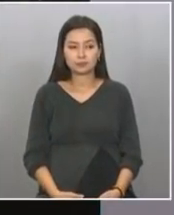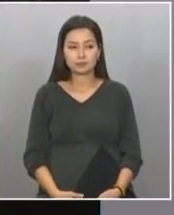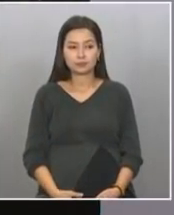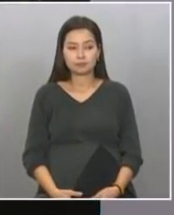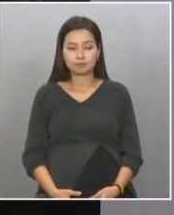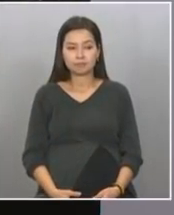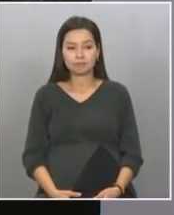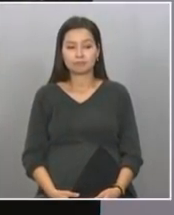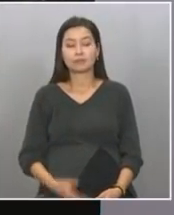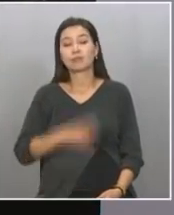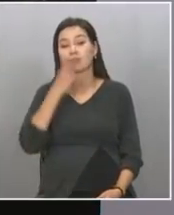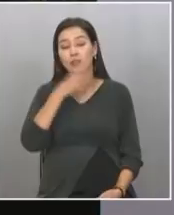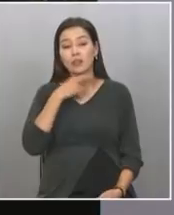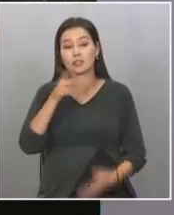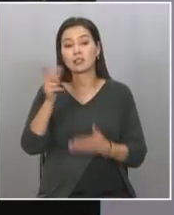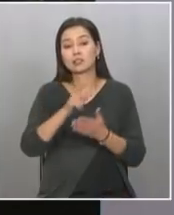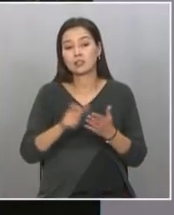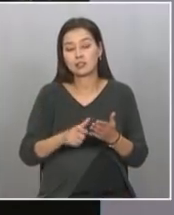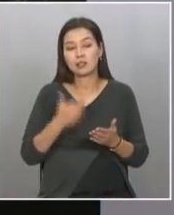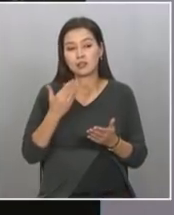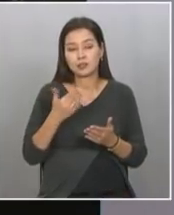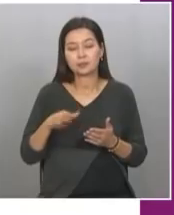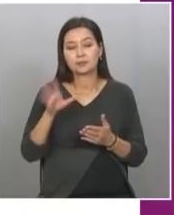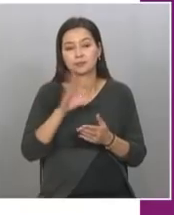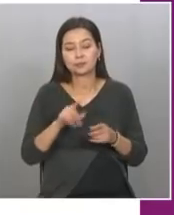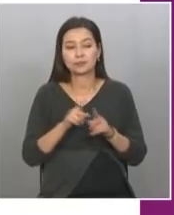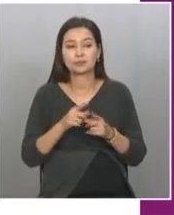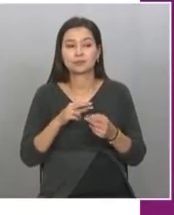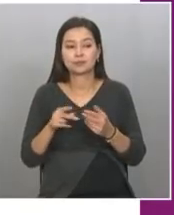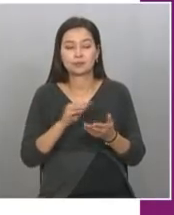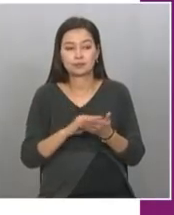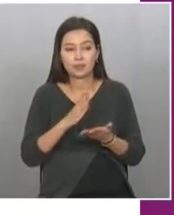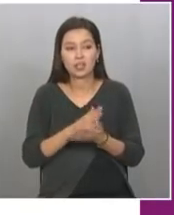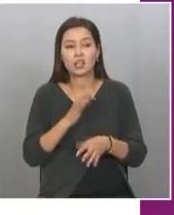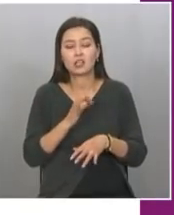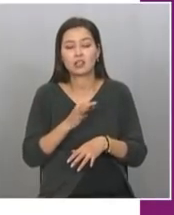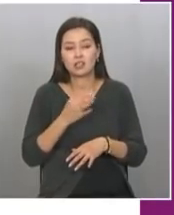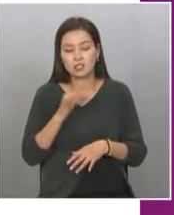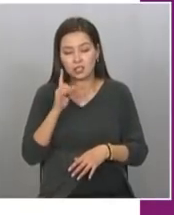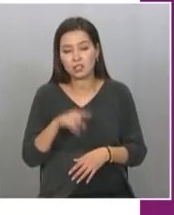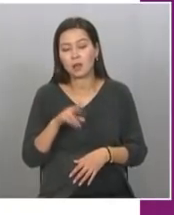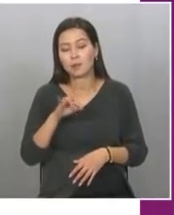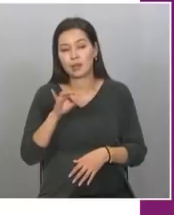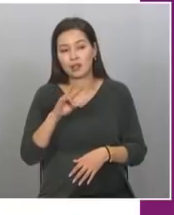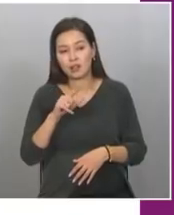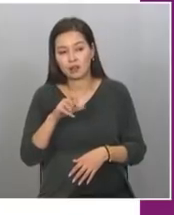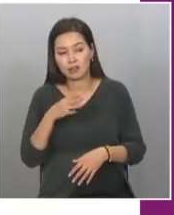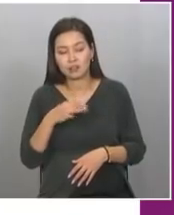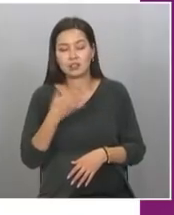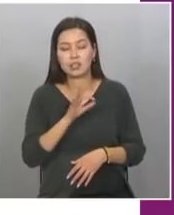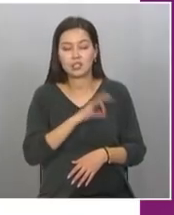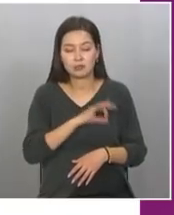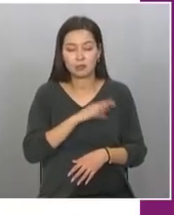Посмотрите, вот в этом стихотворении мы это наглядно видим. Все эти прилагательные, так же, как и слово «часы», используются